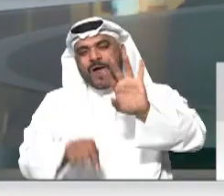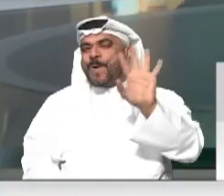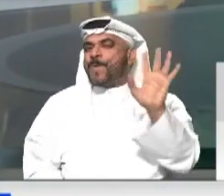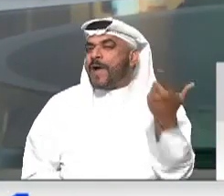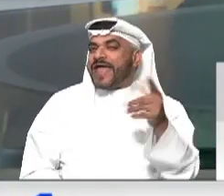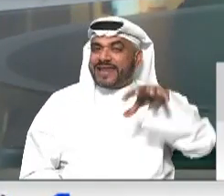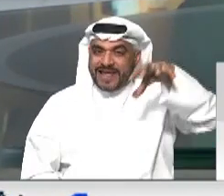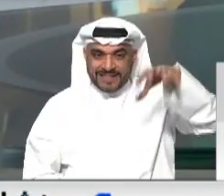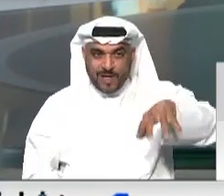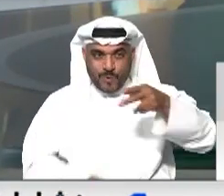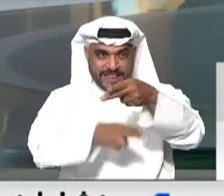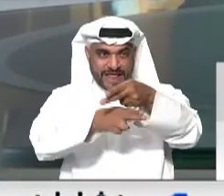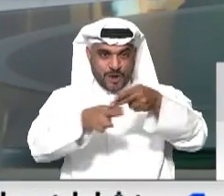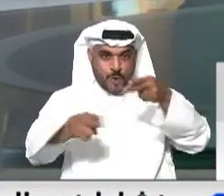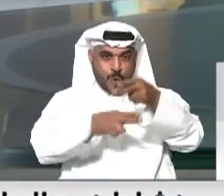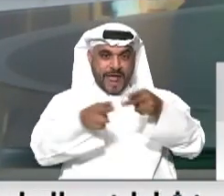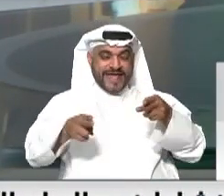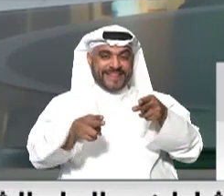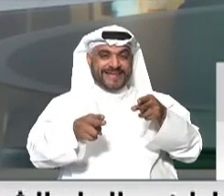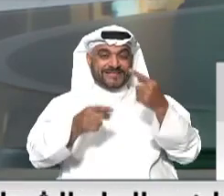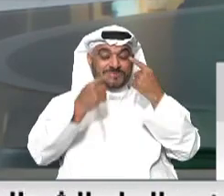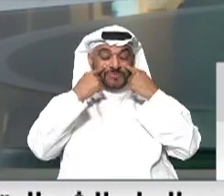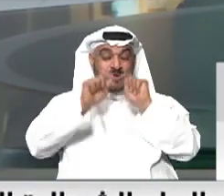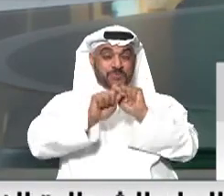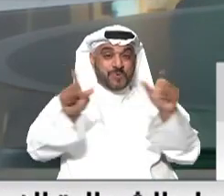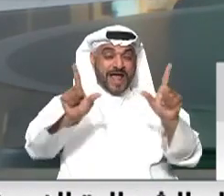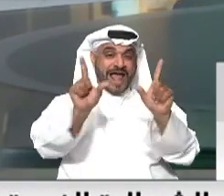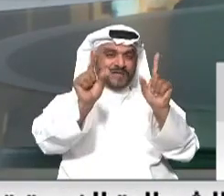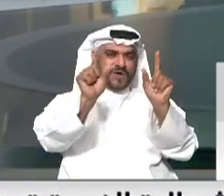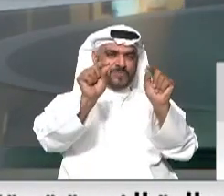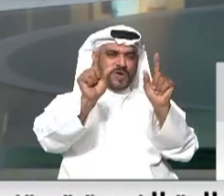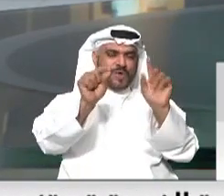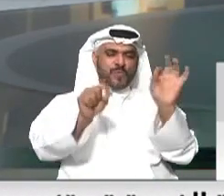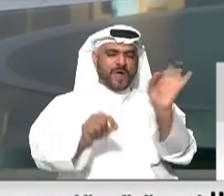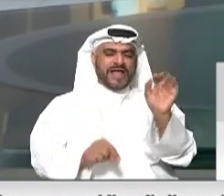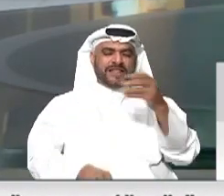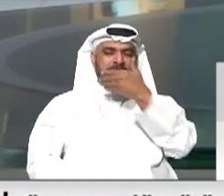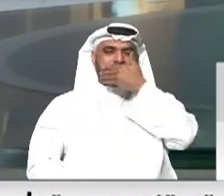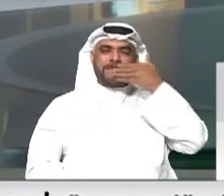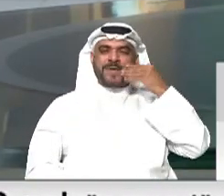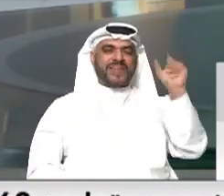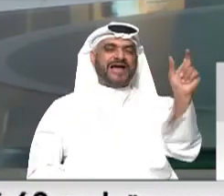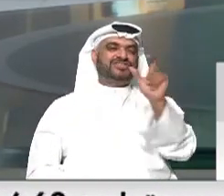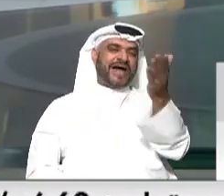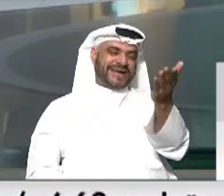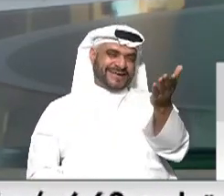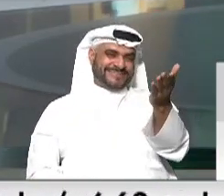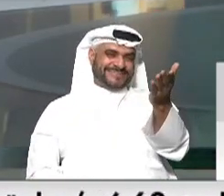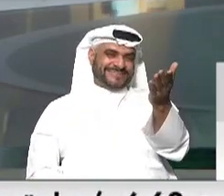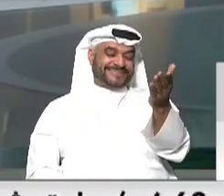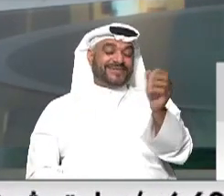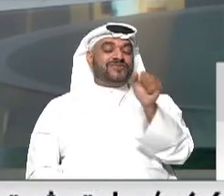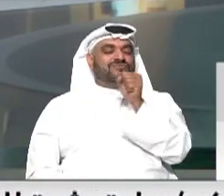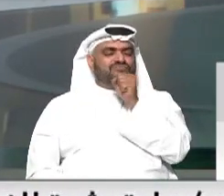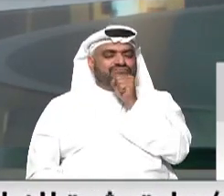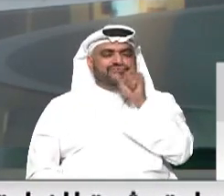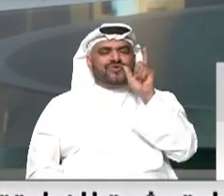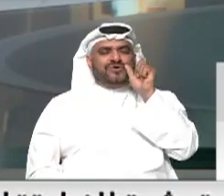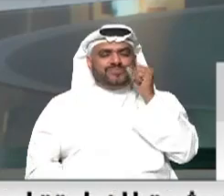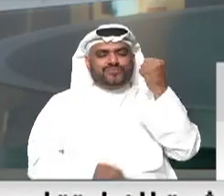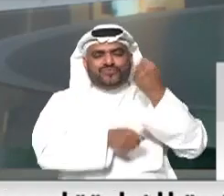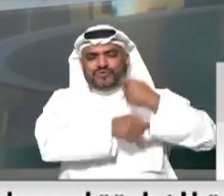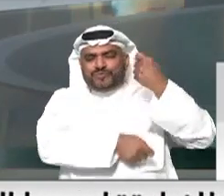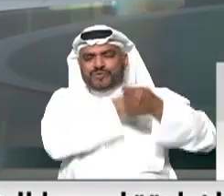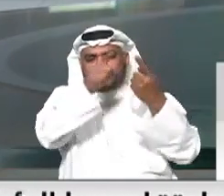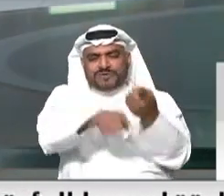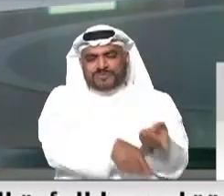دولة الكويت فتضفي عليه تميزا وجاذبية. هذه العادات والتقاليد يمارسها